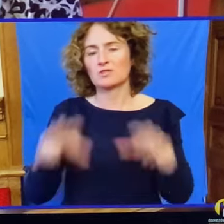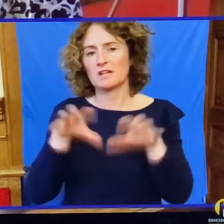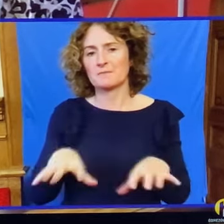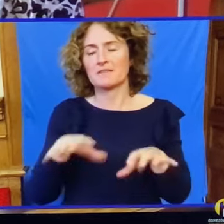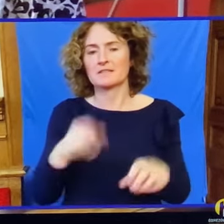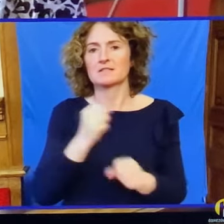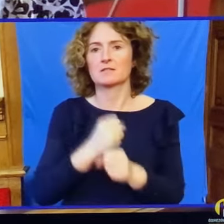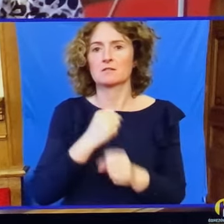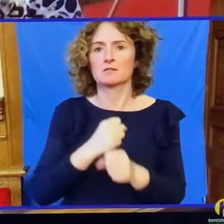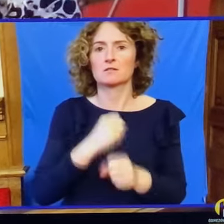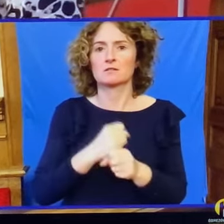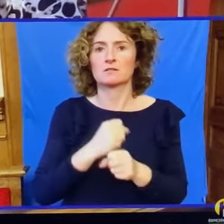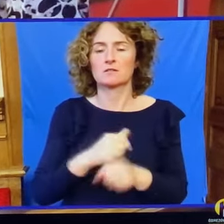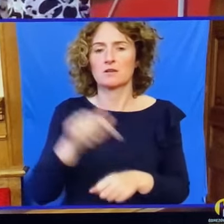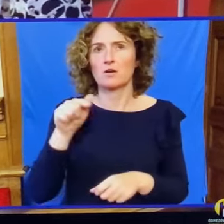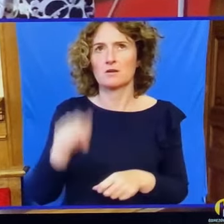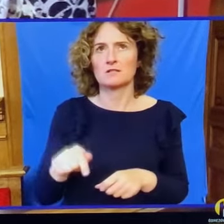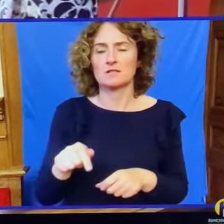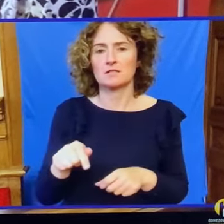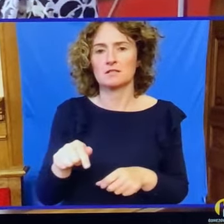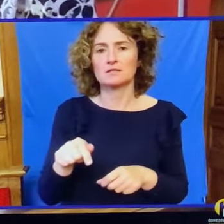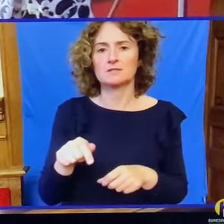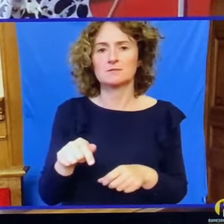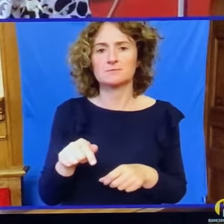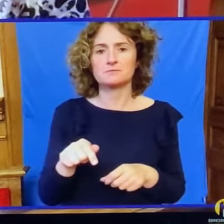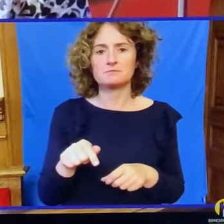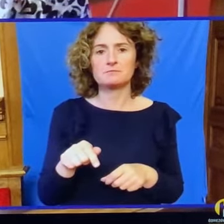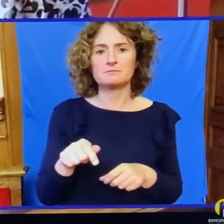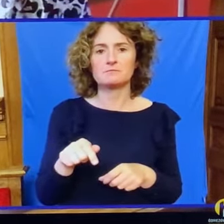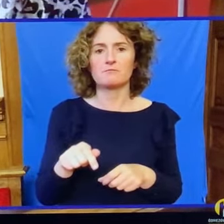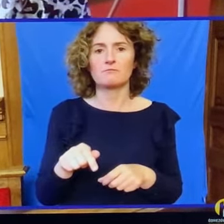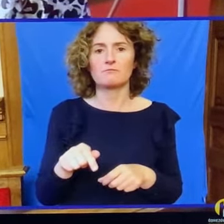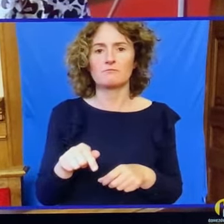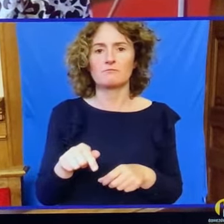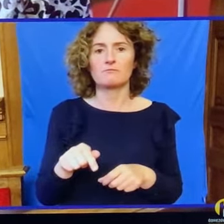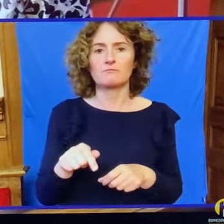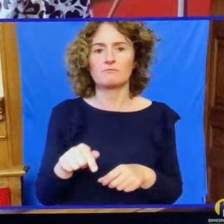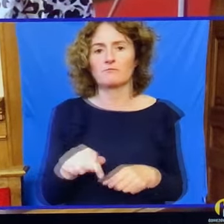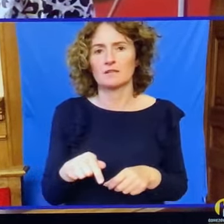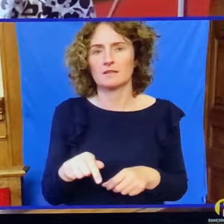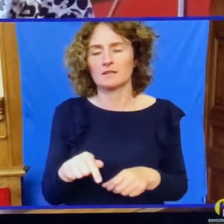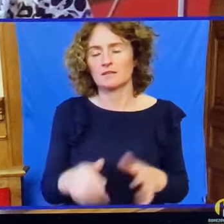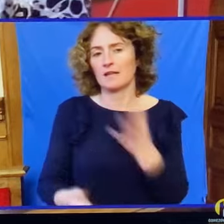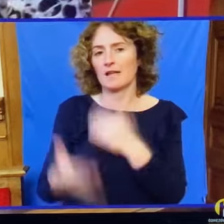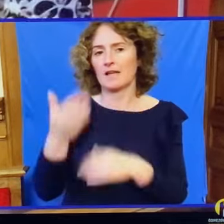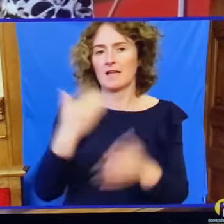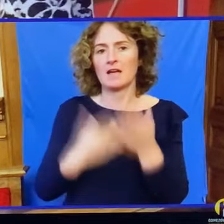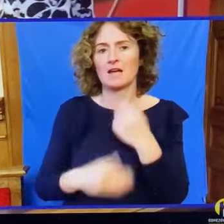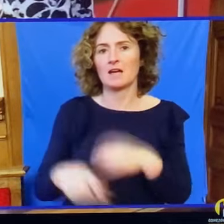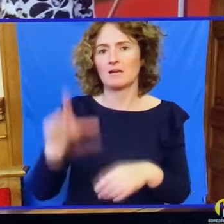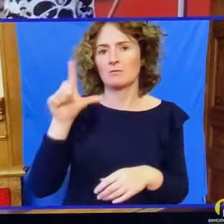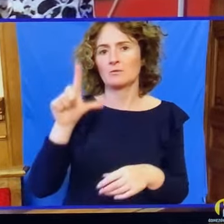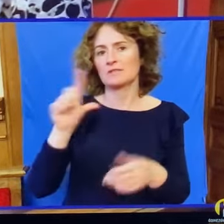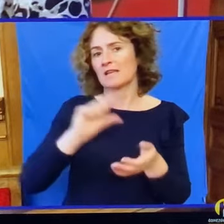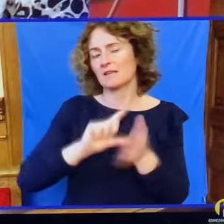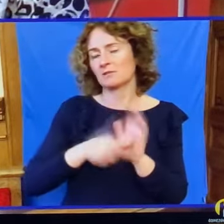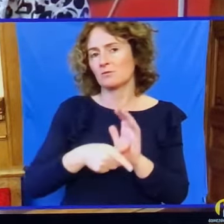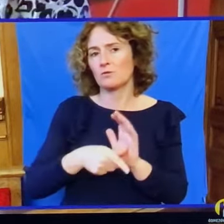Ez az itt töltött közel 2 óra hossza, ezt nekem mélységesen bebizonyította, úgyhogy jogosan állok